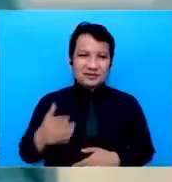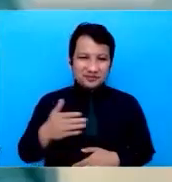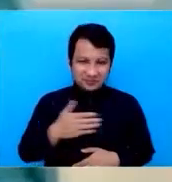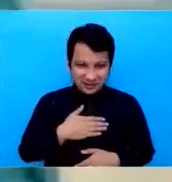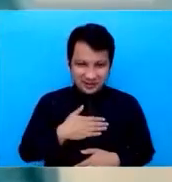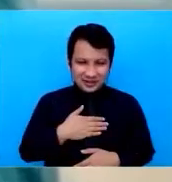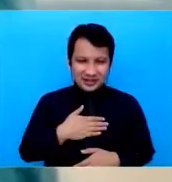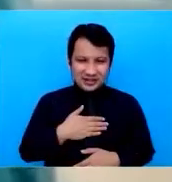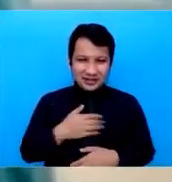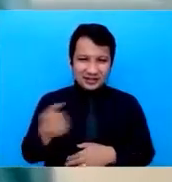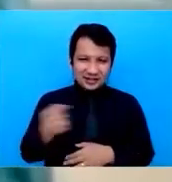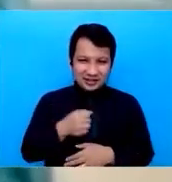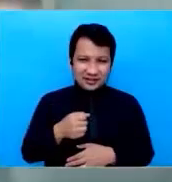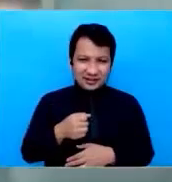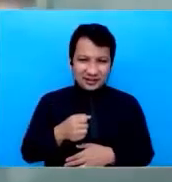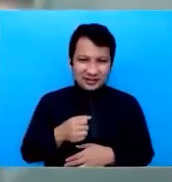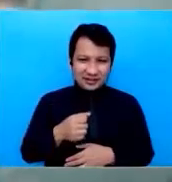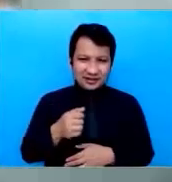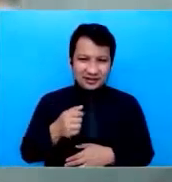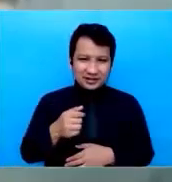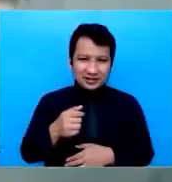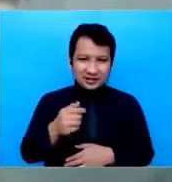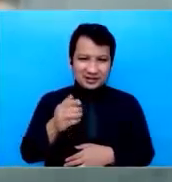tinitipan kitang maging aking bahay.